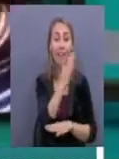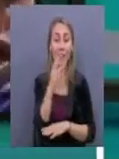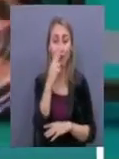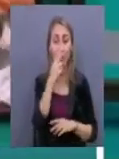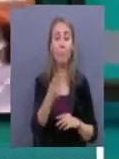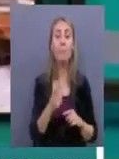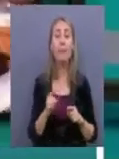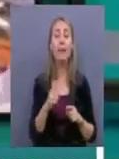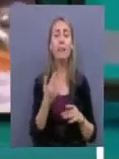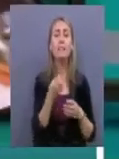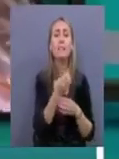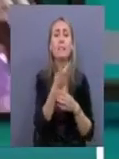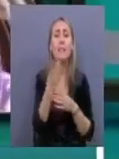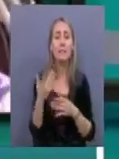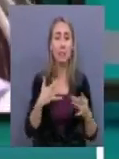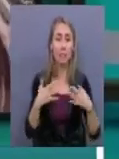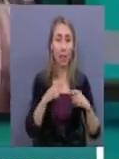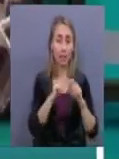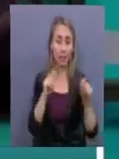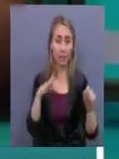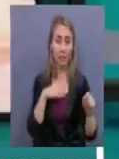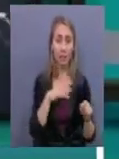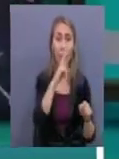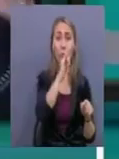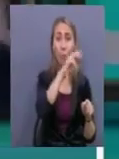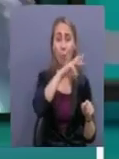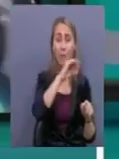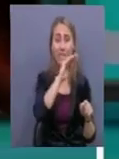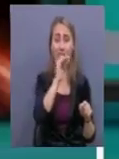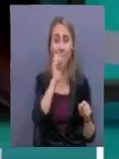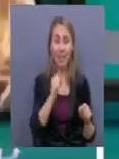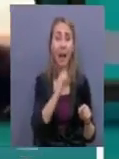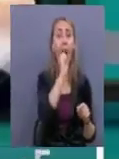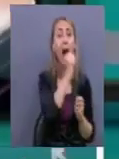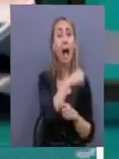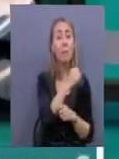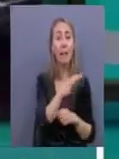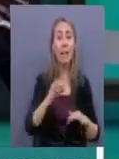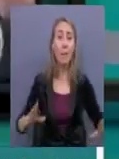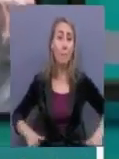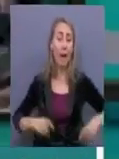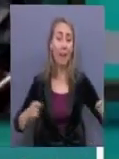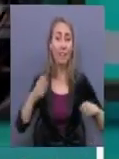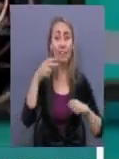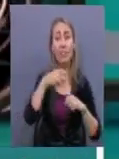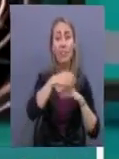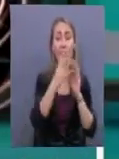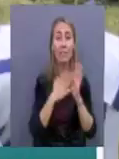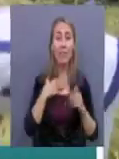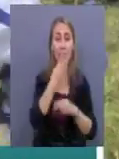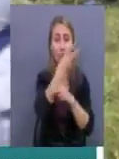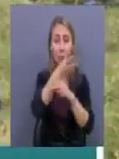қатарында Қымыз Фест, Ақмола барысы турнир мен бәйге 2019 бар. Біздің түсірілім тобы олардың әрқайсына куә болып